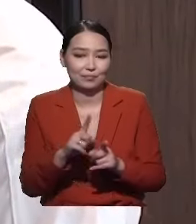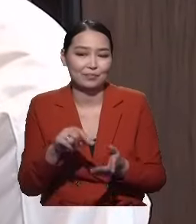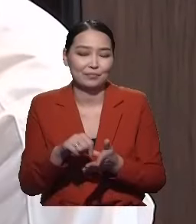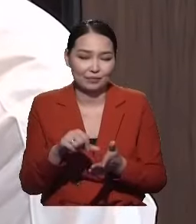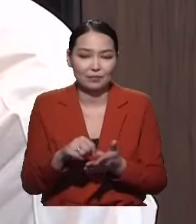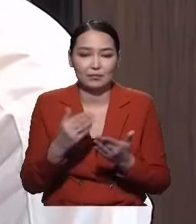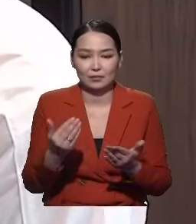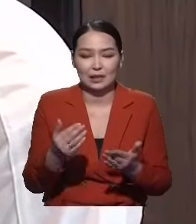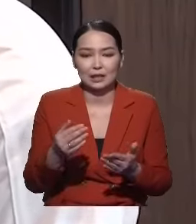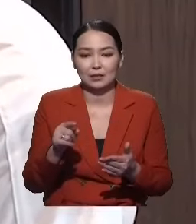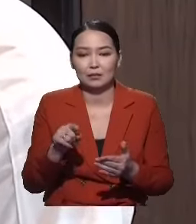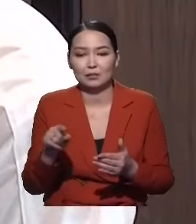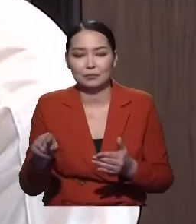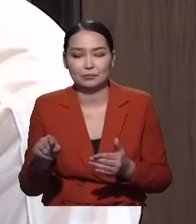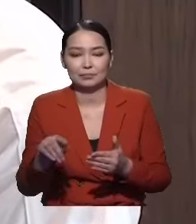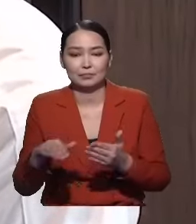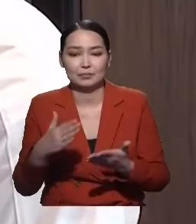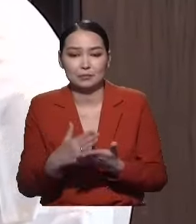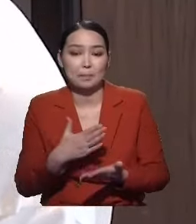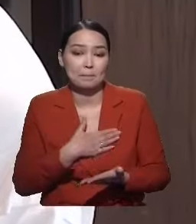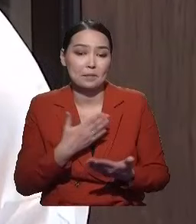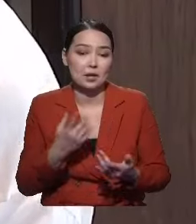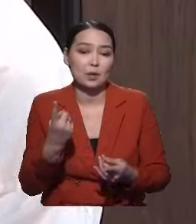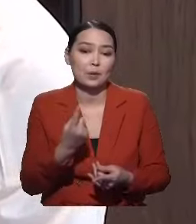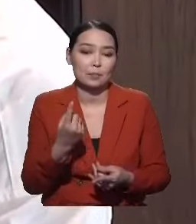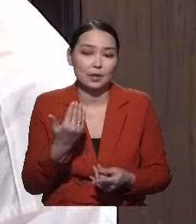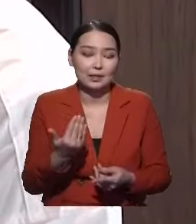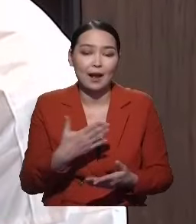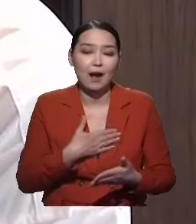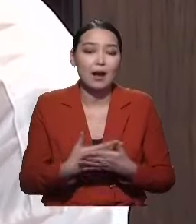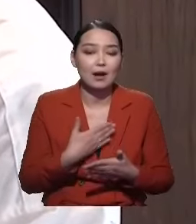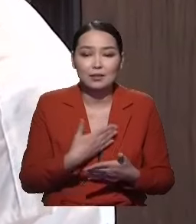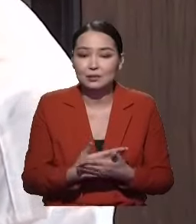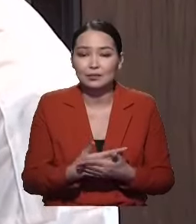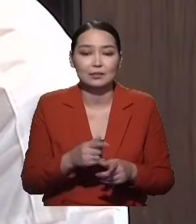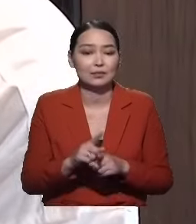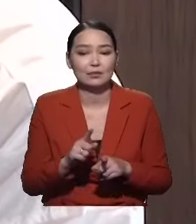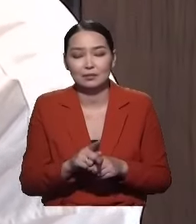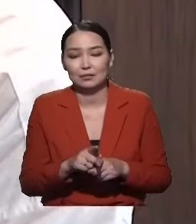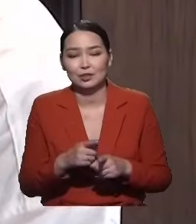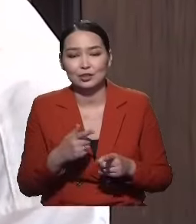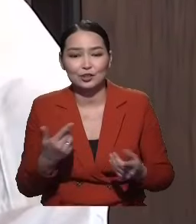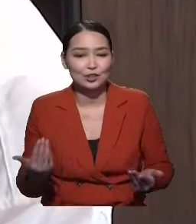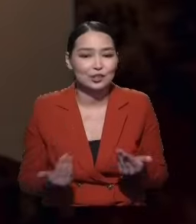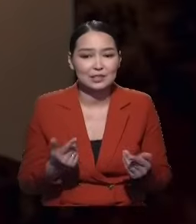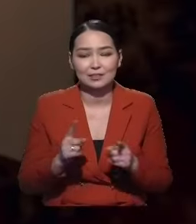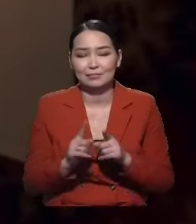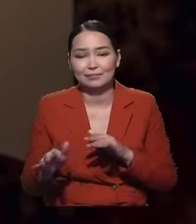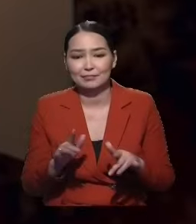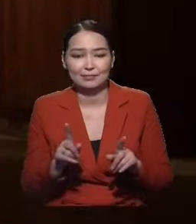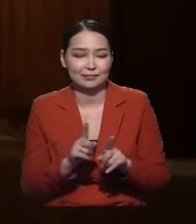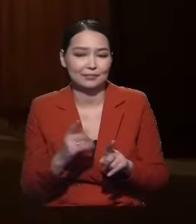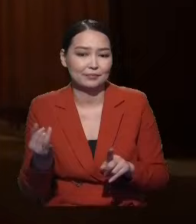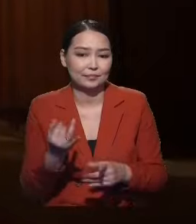взрослых актеров. Они очень, во-первых, активные, у них глазки горят, они очень живые. Они гибкие.